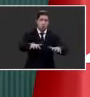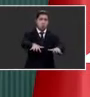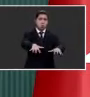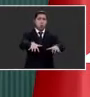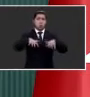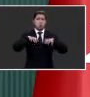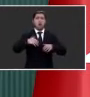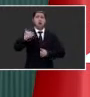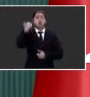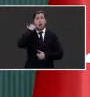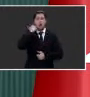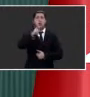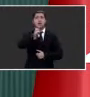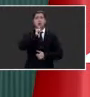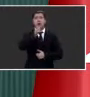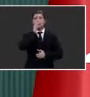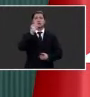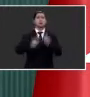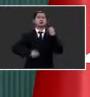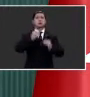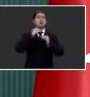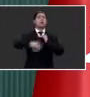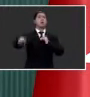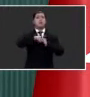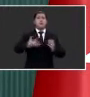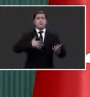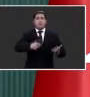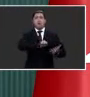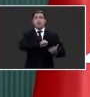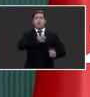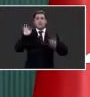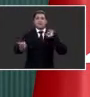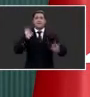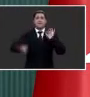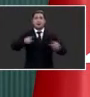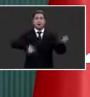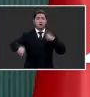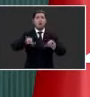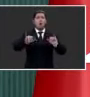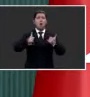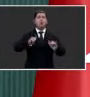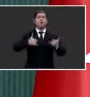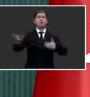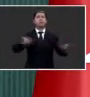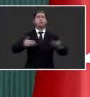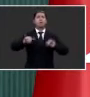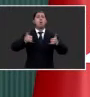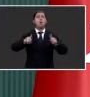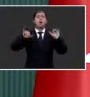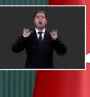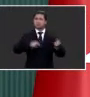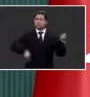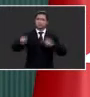yalan ve yanlış haberlerle toplumda panik oluşturmaya kadar nice oyunlar oynanmıştır